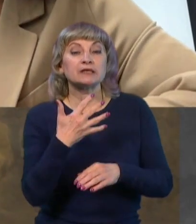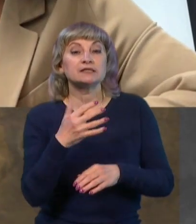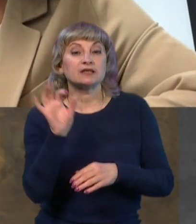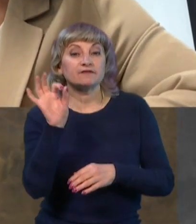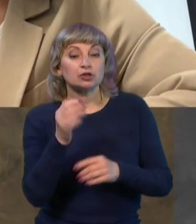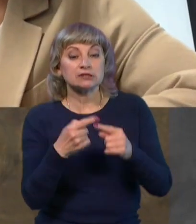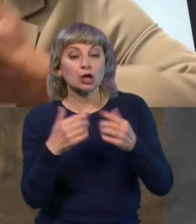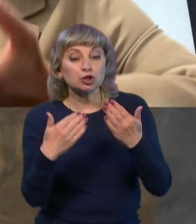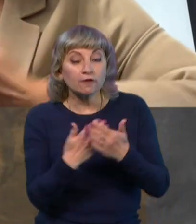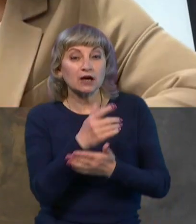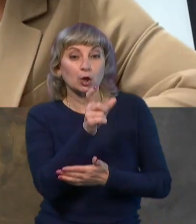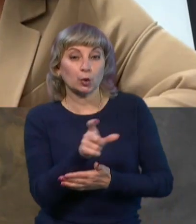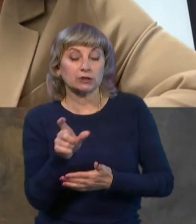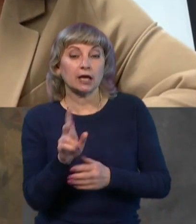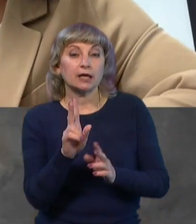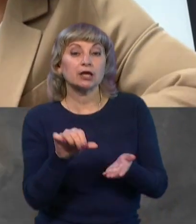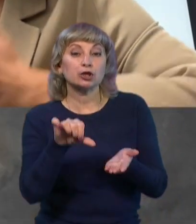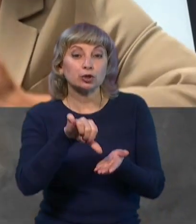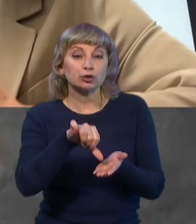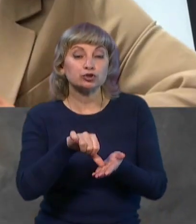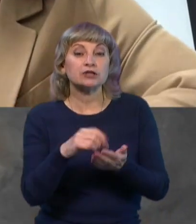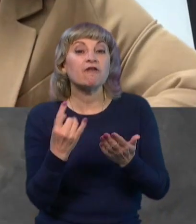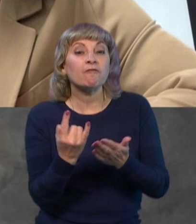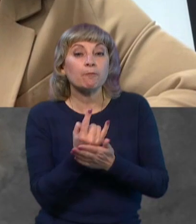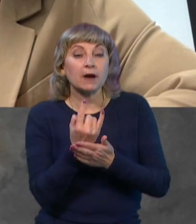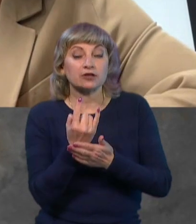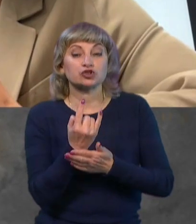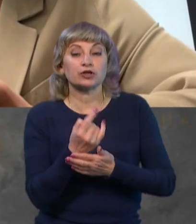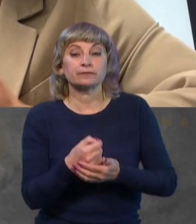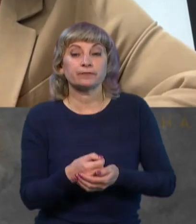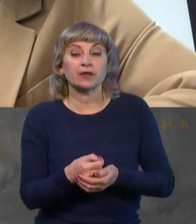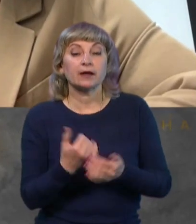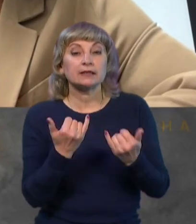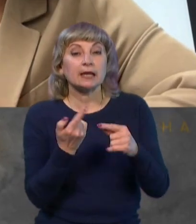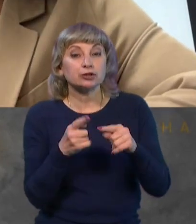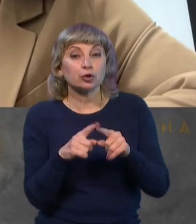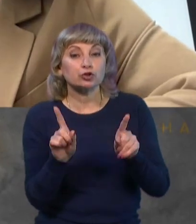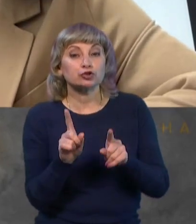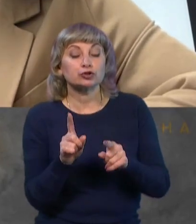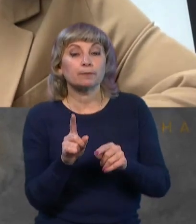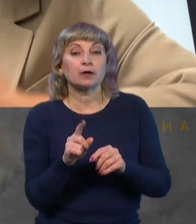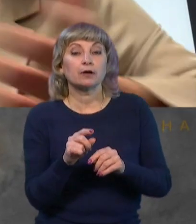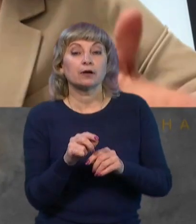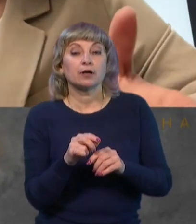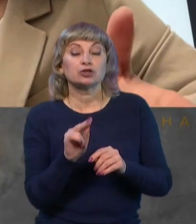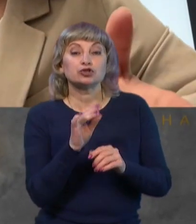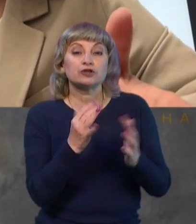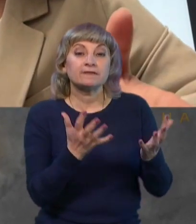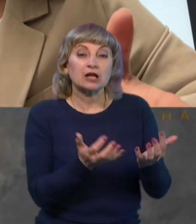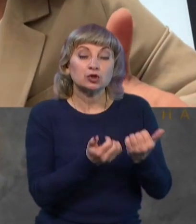людей, які долучаються вперше для того, щоб чи то